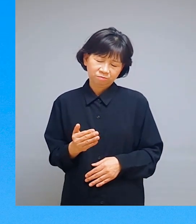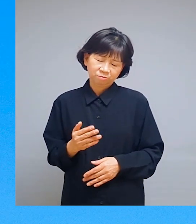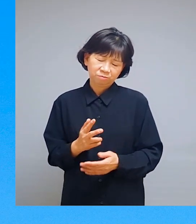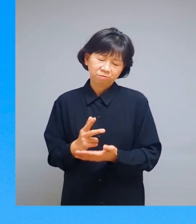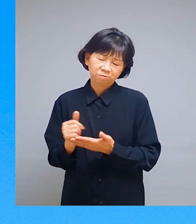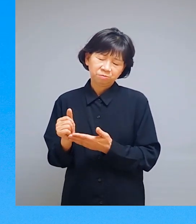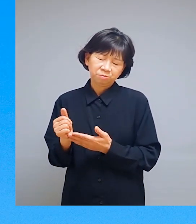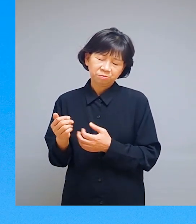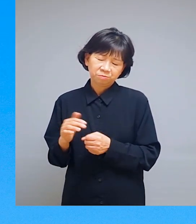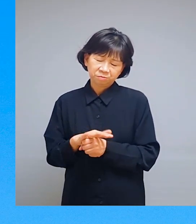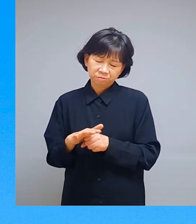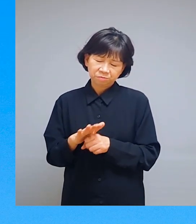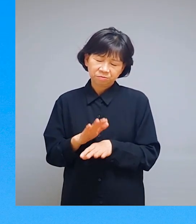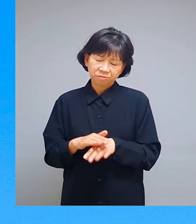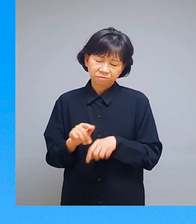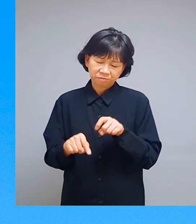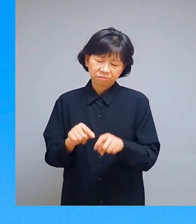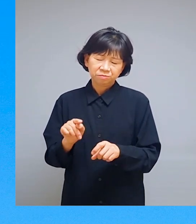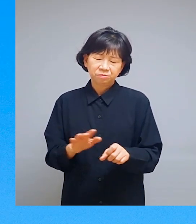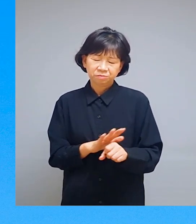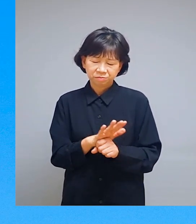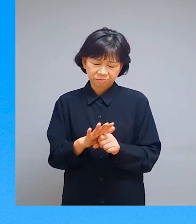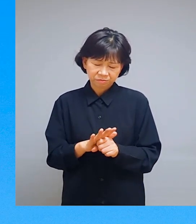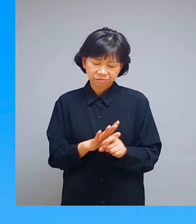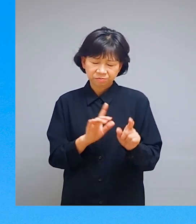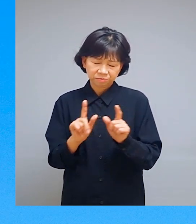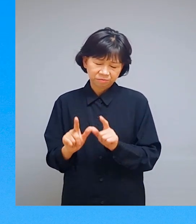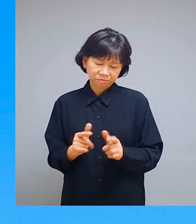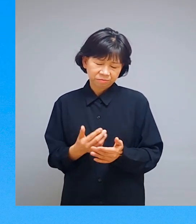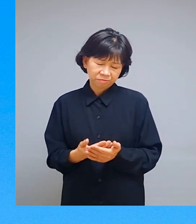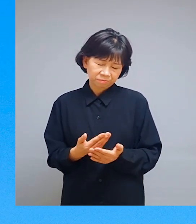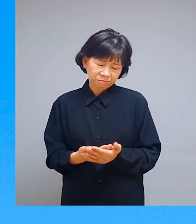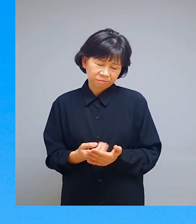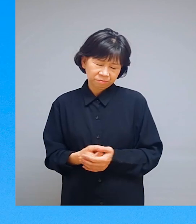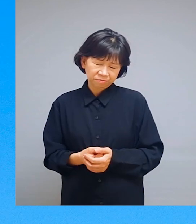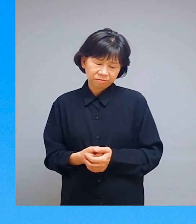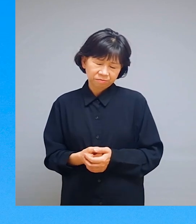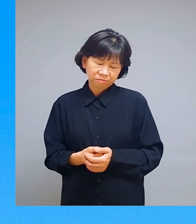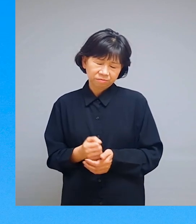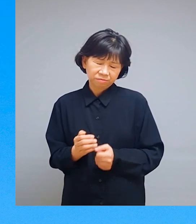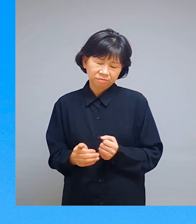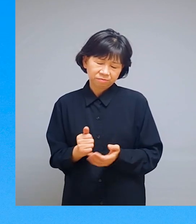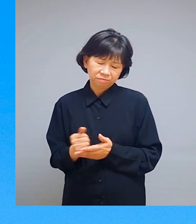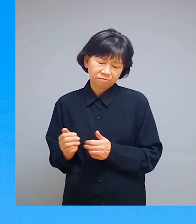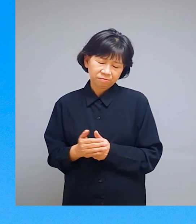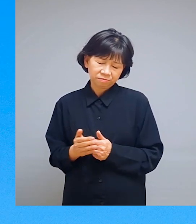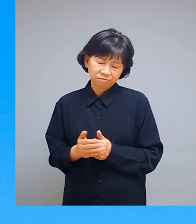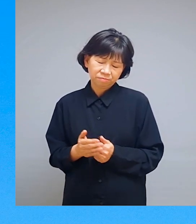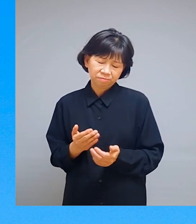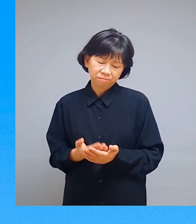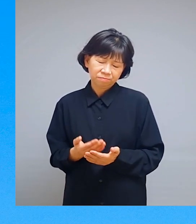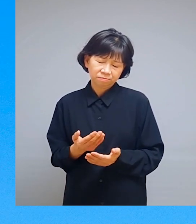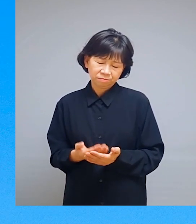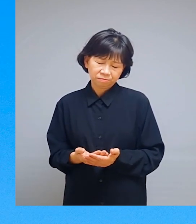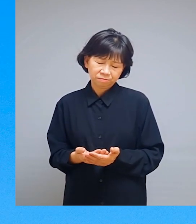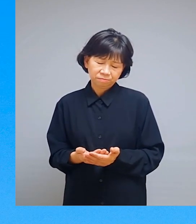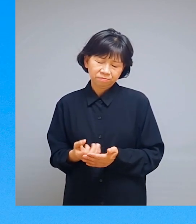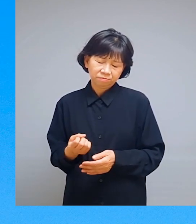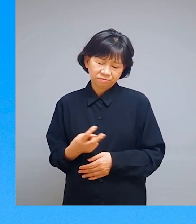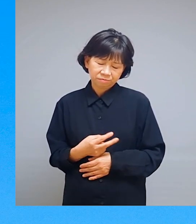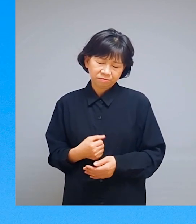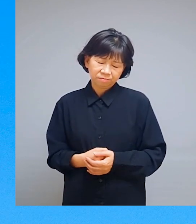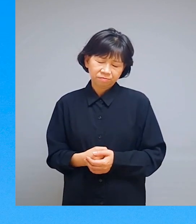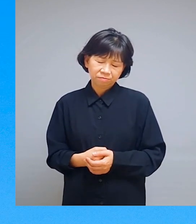주님 주신 그 사랑을 실천하며 살아갈 수 있도록 도와주시옵소서. 하나님 도와주시옵소서. 다시